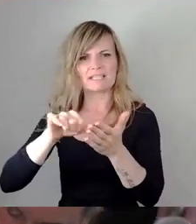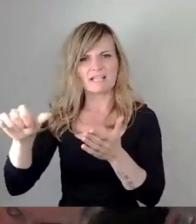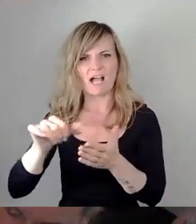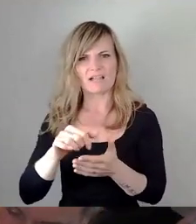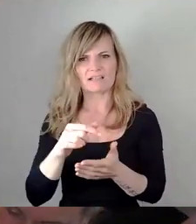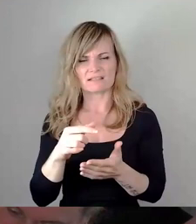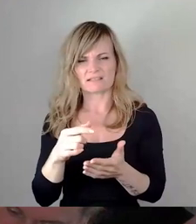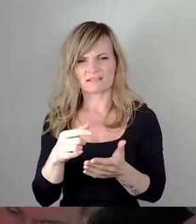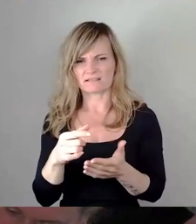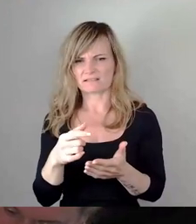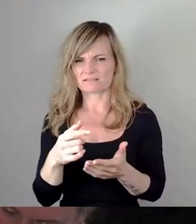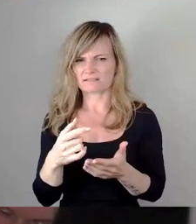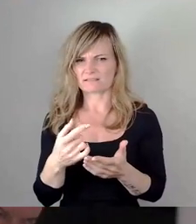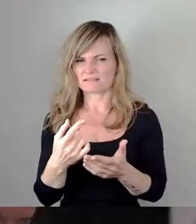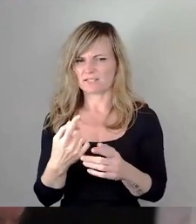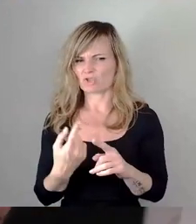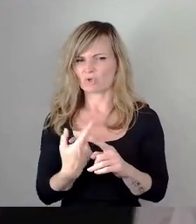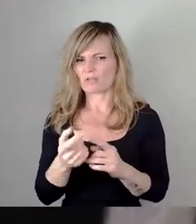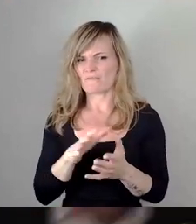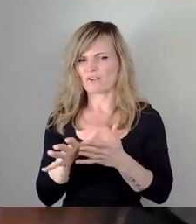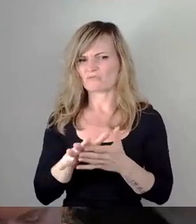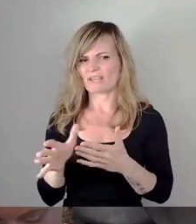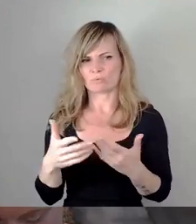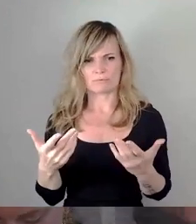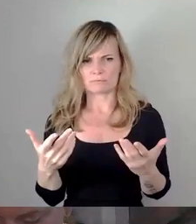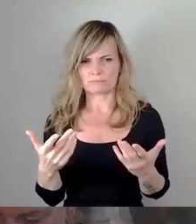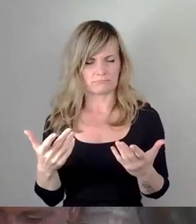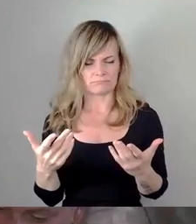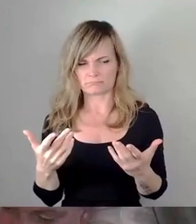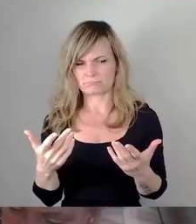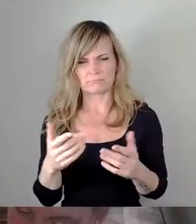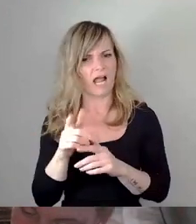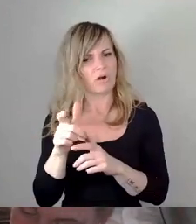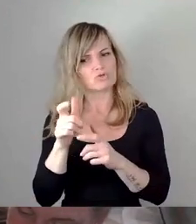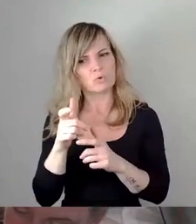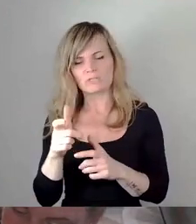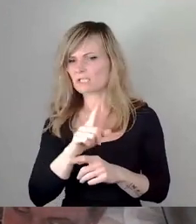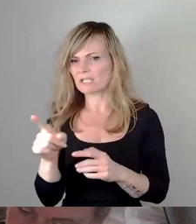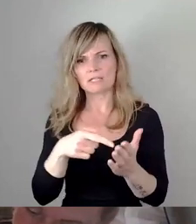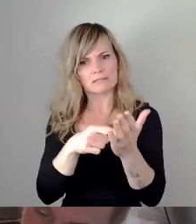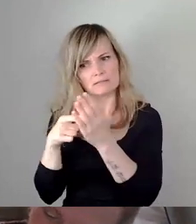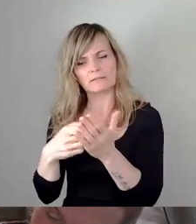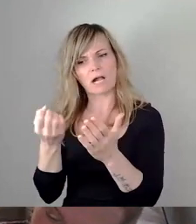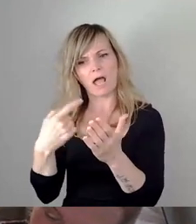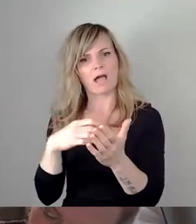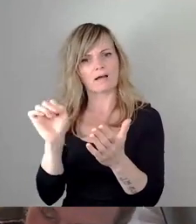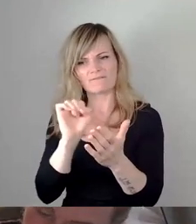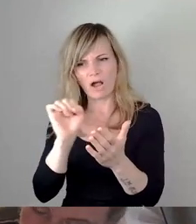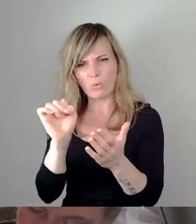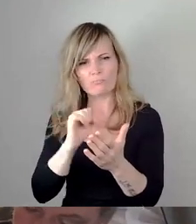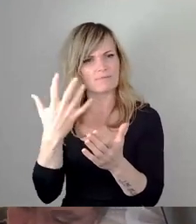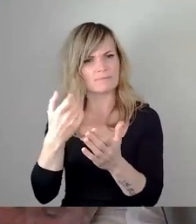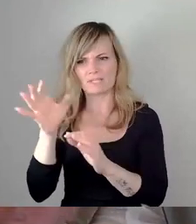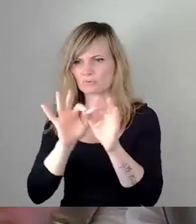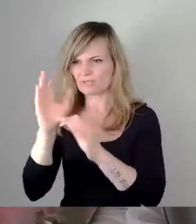ist irgendwo Steuerverschwendung ein Stück weit. Und es konnte in den Ausschüssen nicht klar gemacht werden, dass, warum das geht und warum man